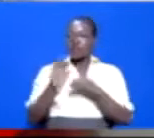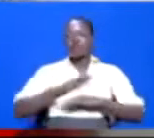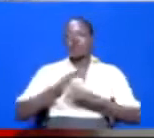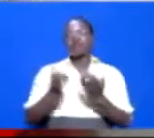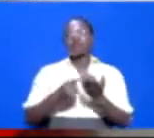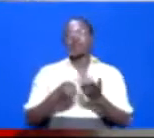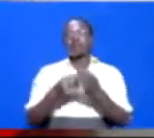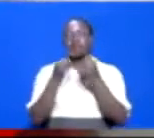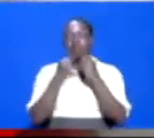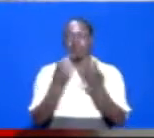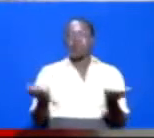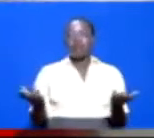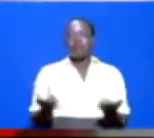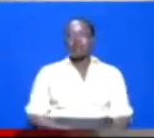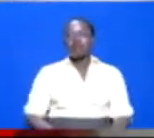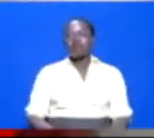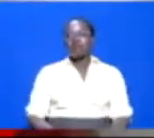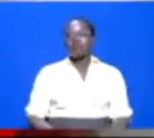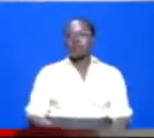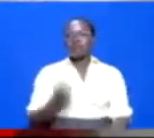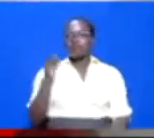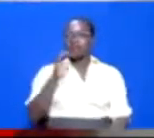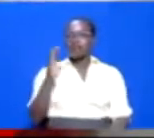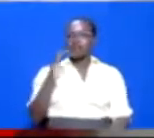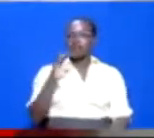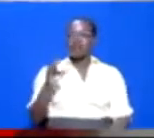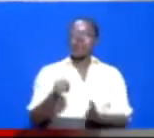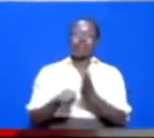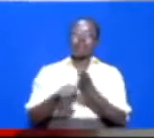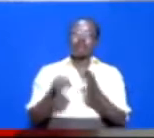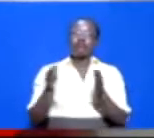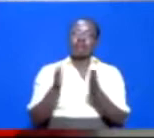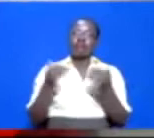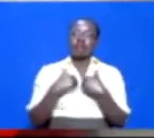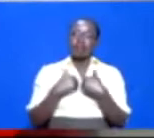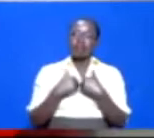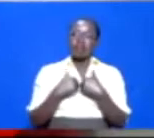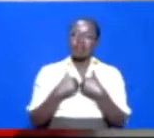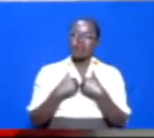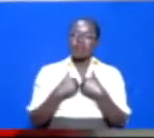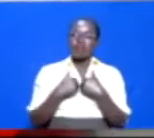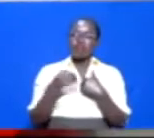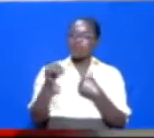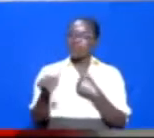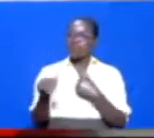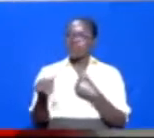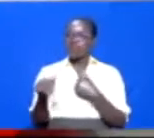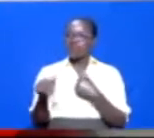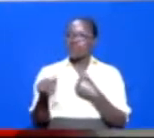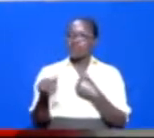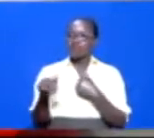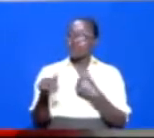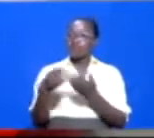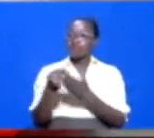So wameweka IBC matatani kwa ile resignation yao. Na yet tulitumia pesa